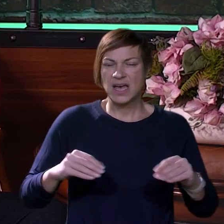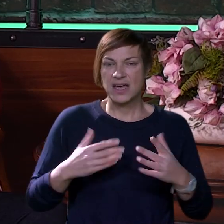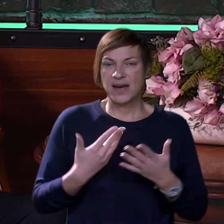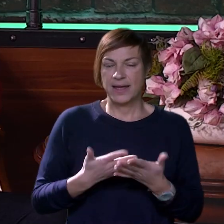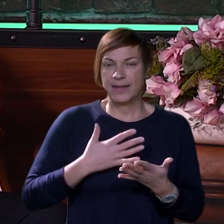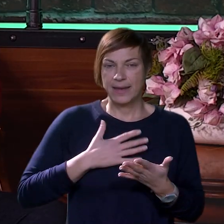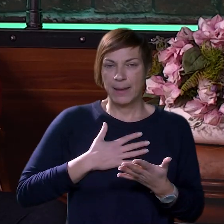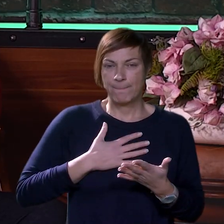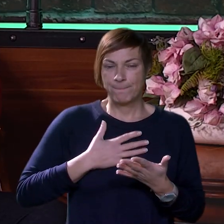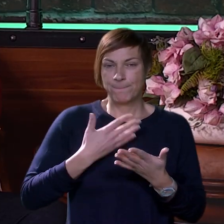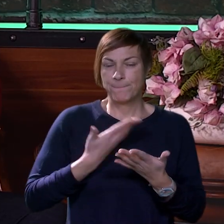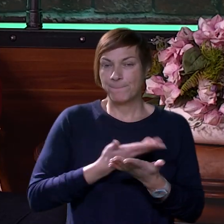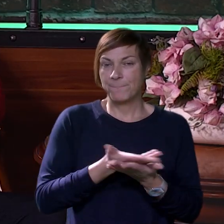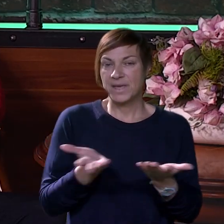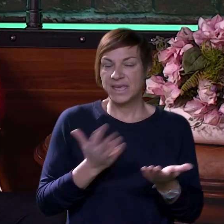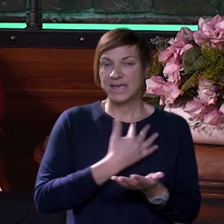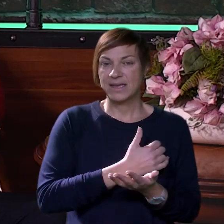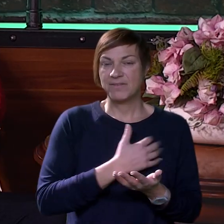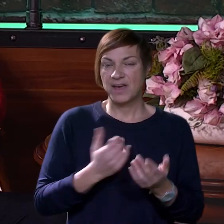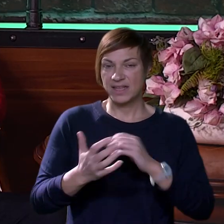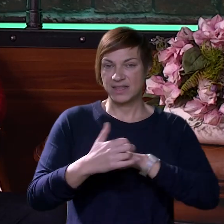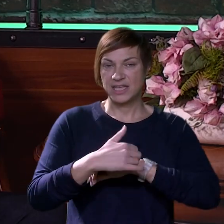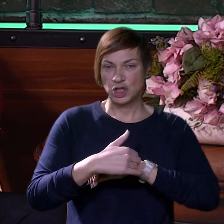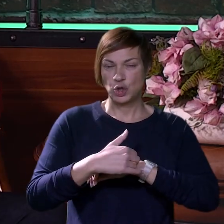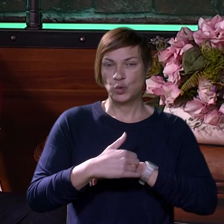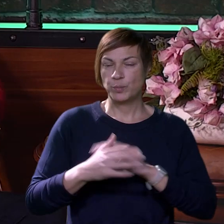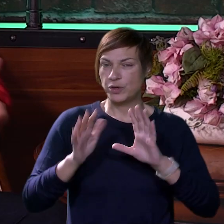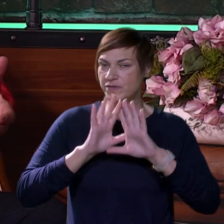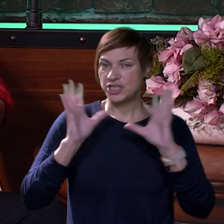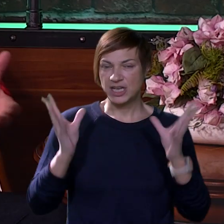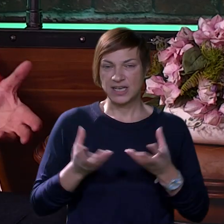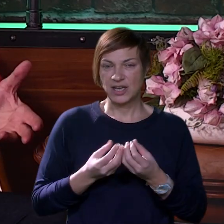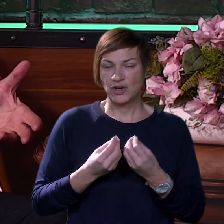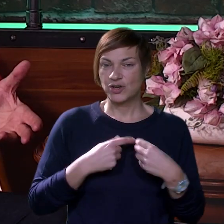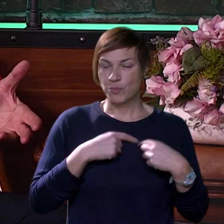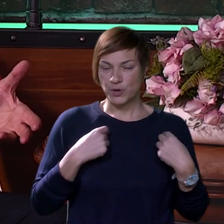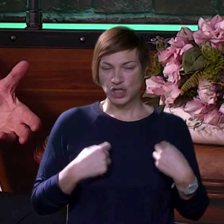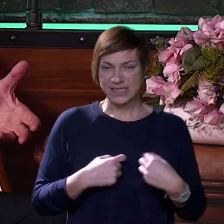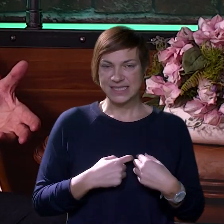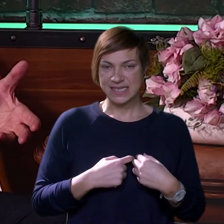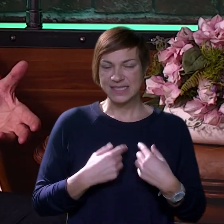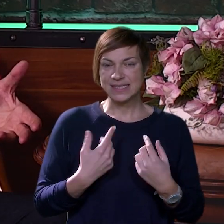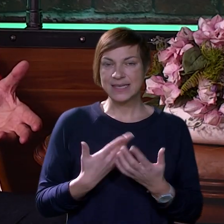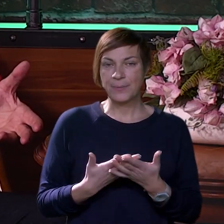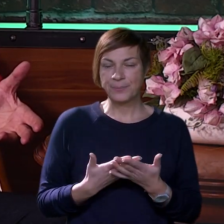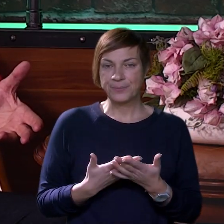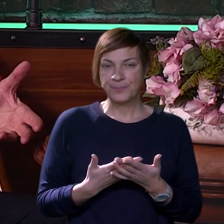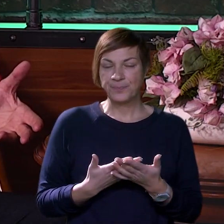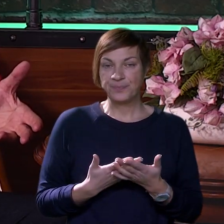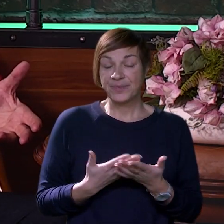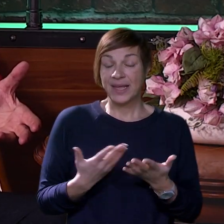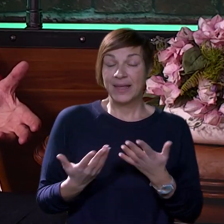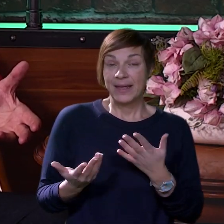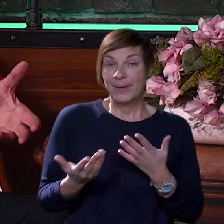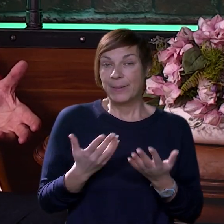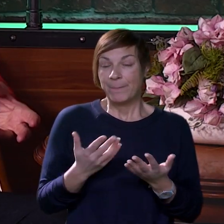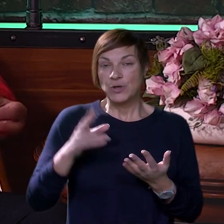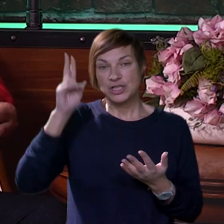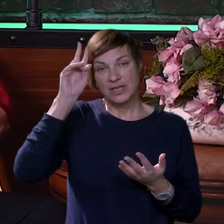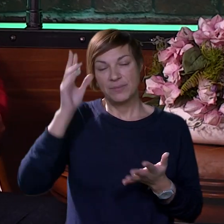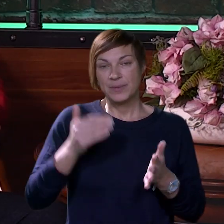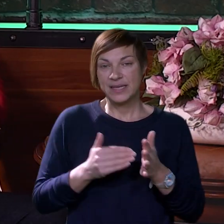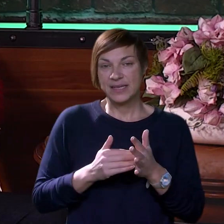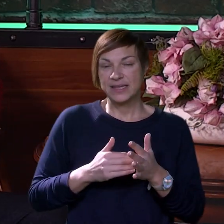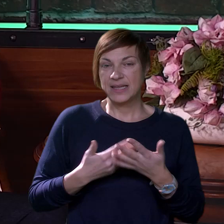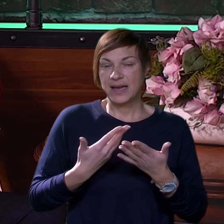što mi smo i Hrvati i Dubrovčani, a ogromna velikoga srca. Tako da možda bi to možda